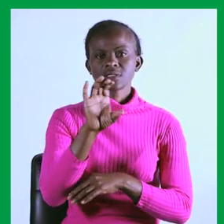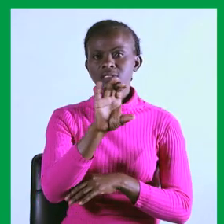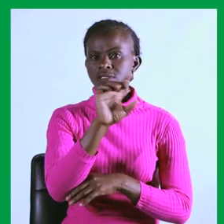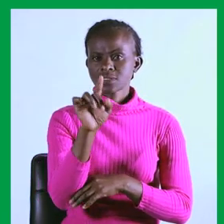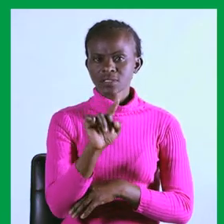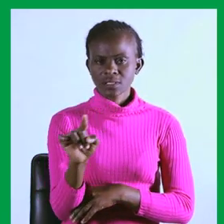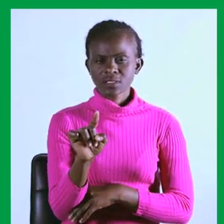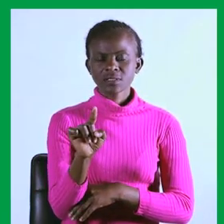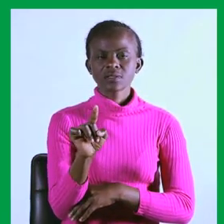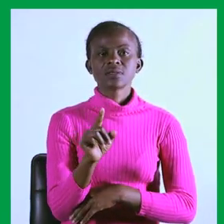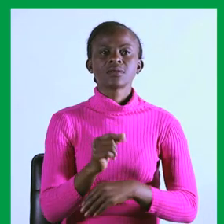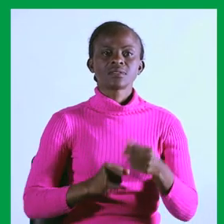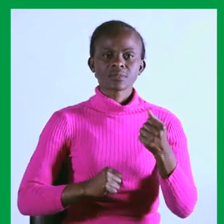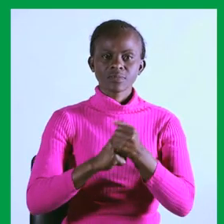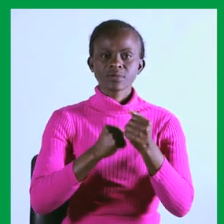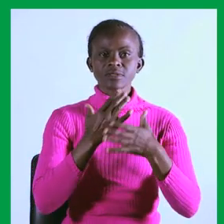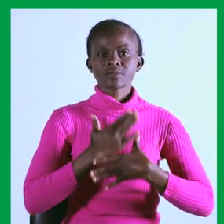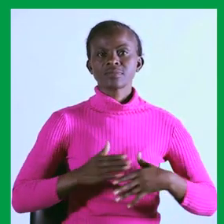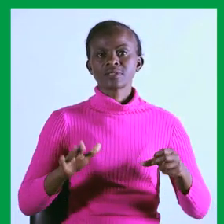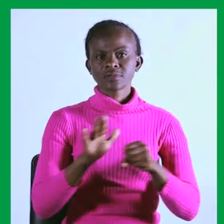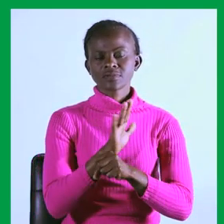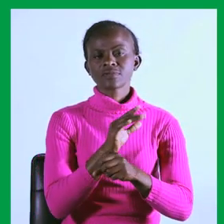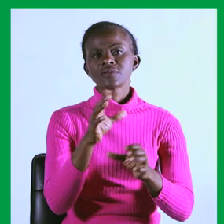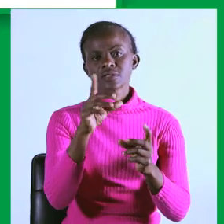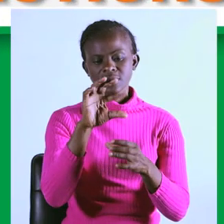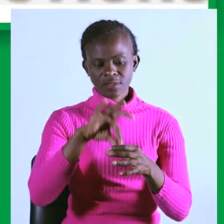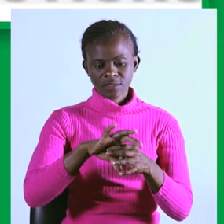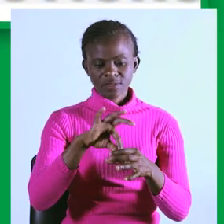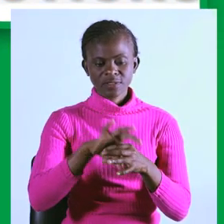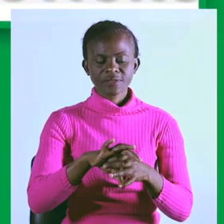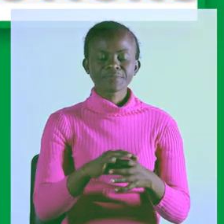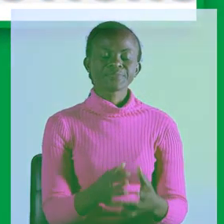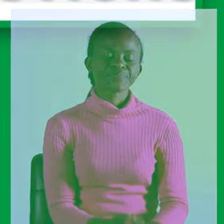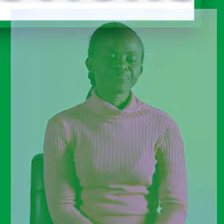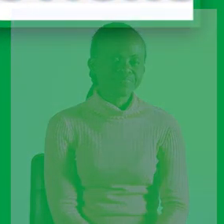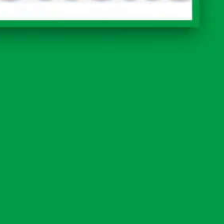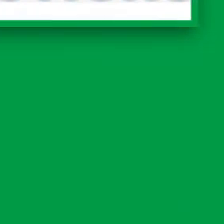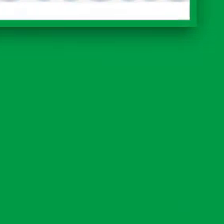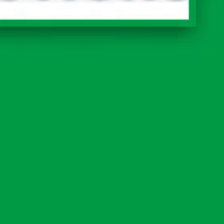Kuzangu eta la hakusakula Ya Electoral Commission of Zambia ECZ Hakwilenu, Kusakula, Chakunda